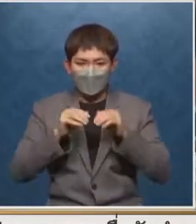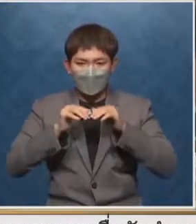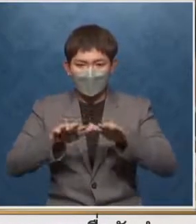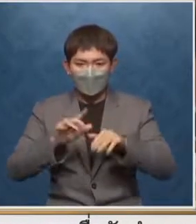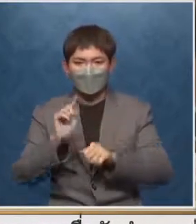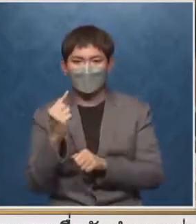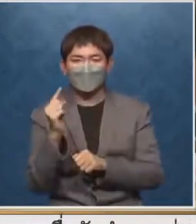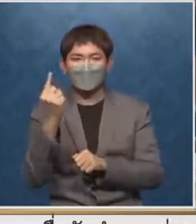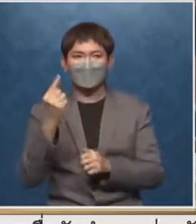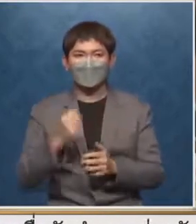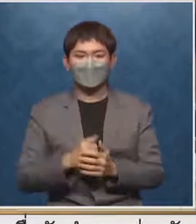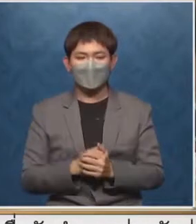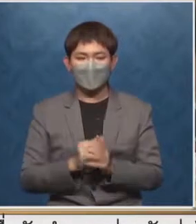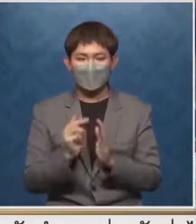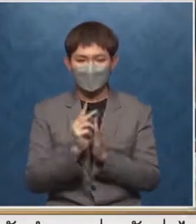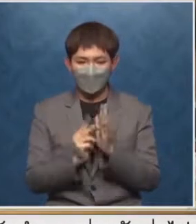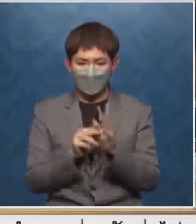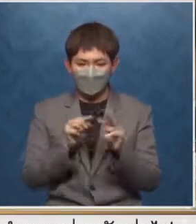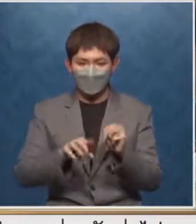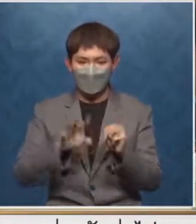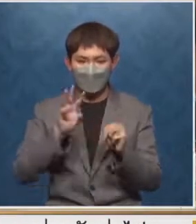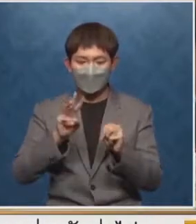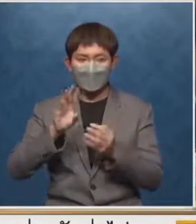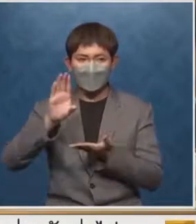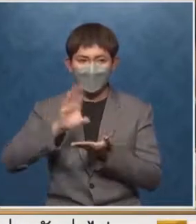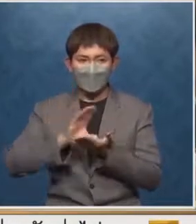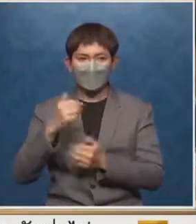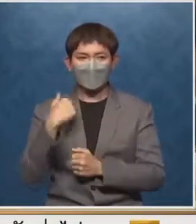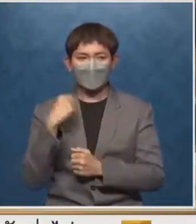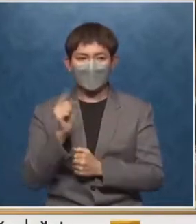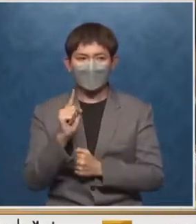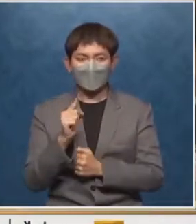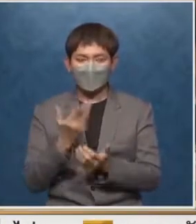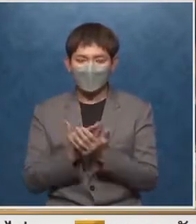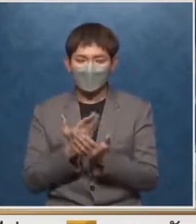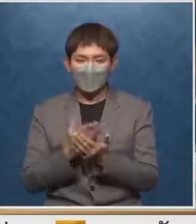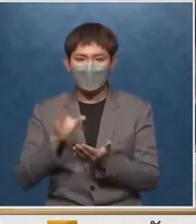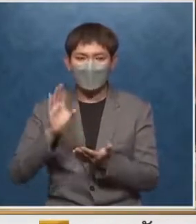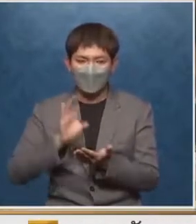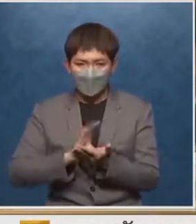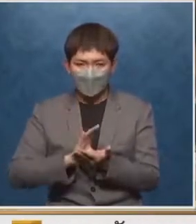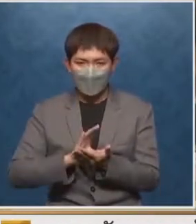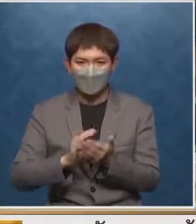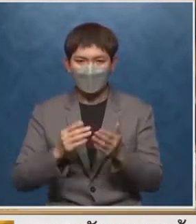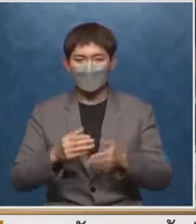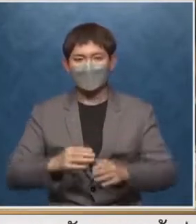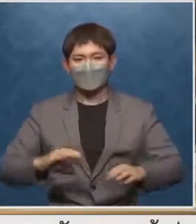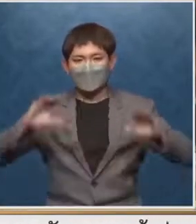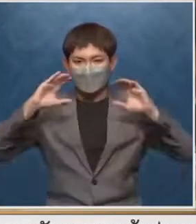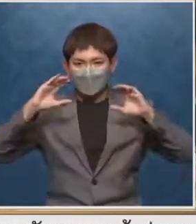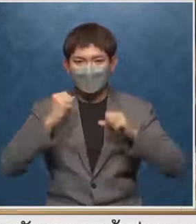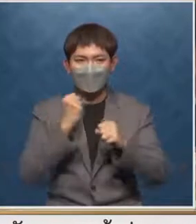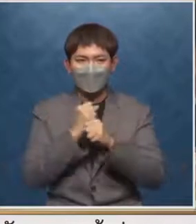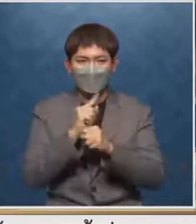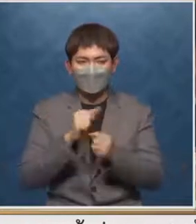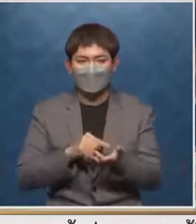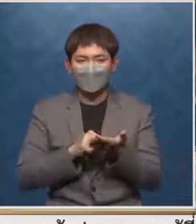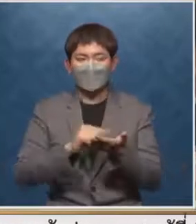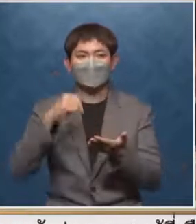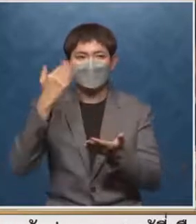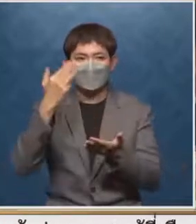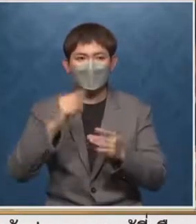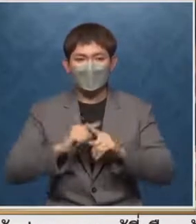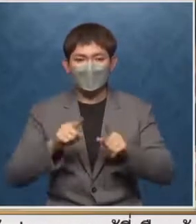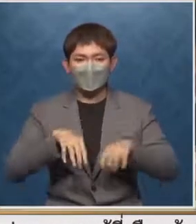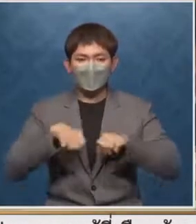รค์ในมาตรา6ของกองทุนนั้นเนี่ยก็ยังเขียนว่าเงินทุนนั้นรัฐบาลอาจจะประเดิมให้ด้วยแต่ที่ด